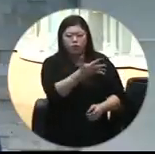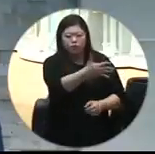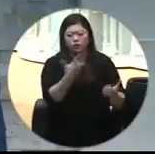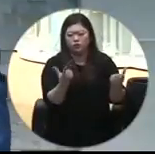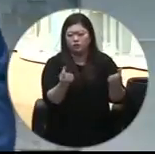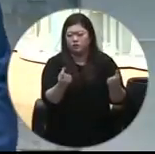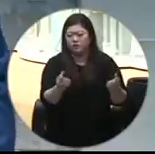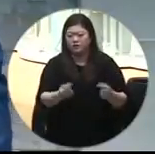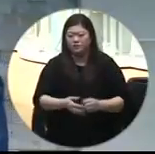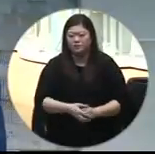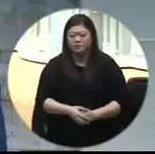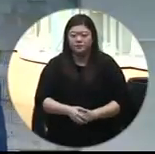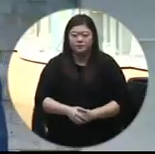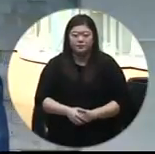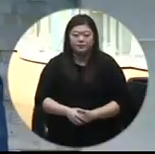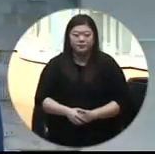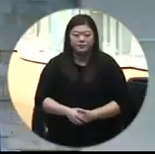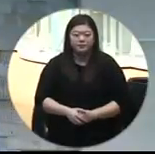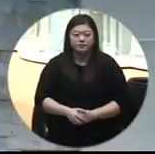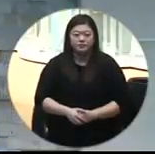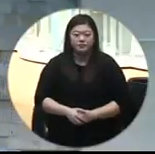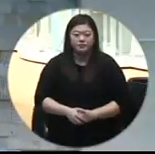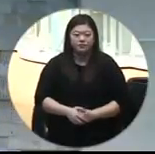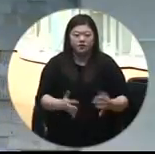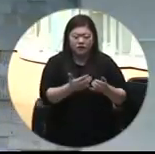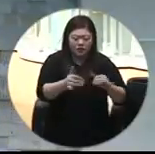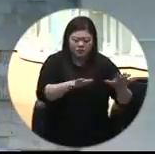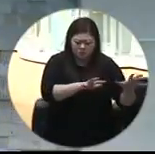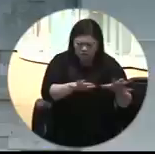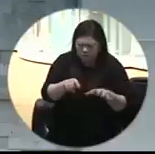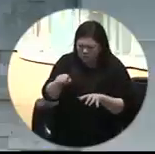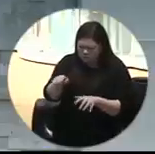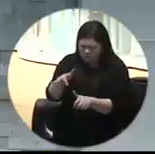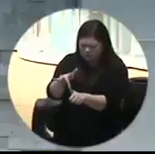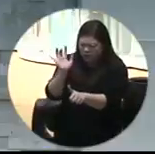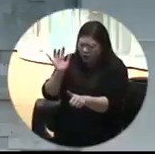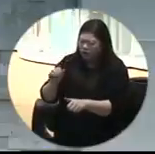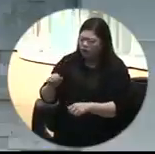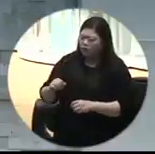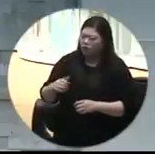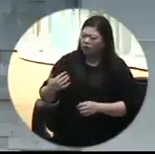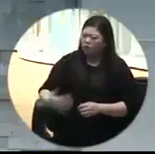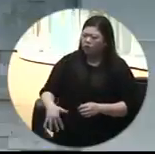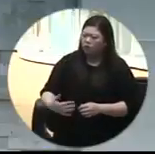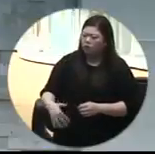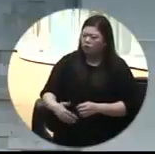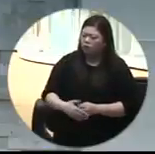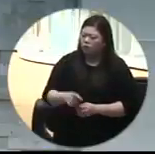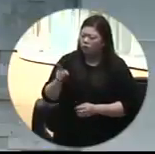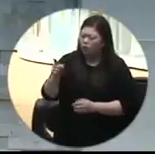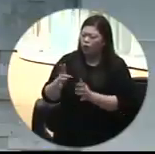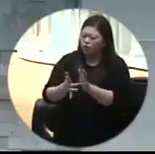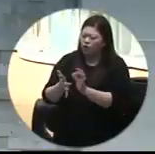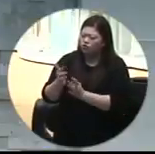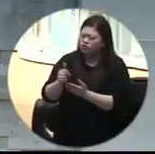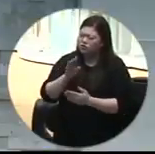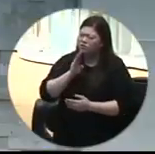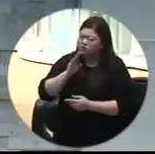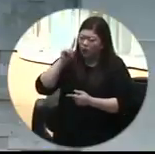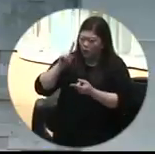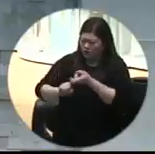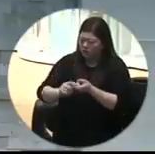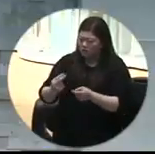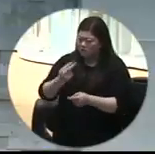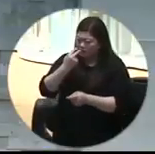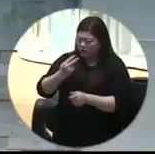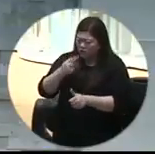예수님께서 참으로 아 예수님은 모든 것이 다 생명 살리는 데 관심이 있구나. 죽인